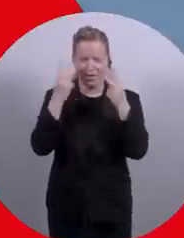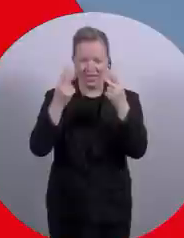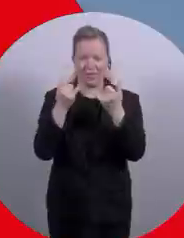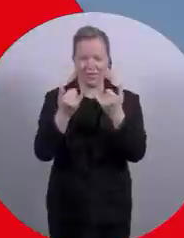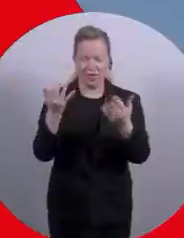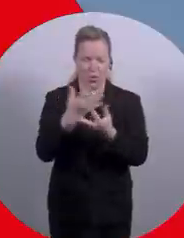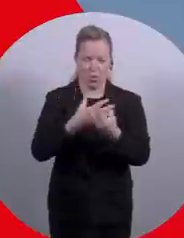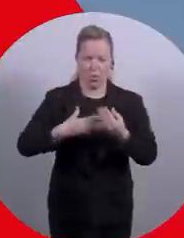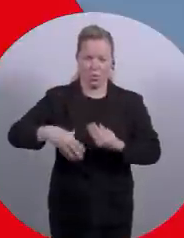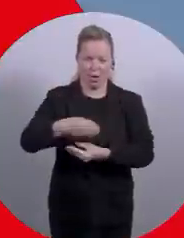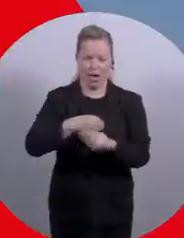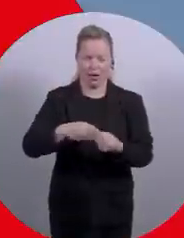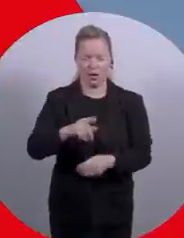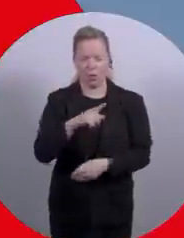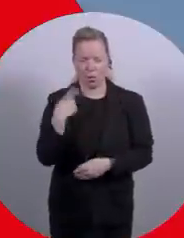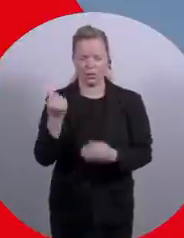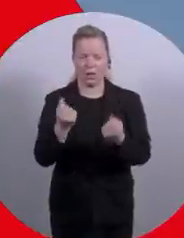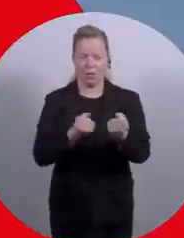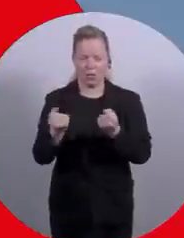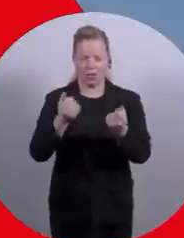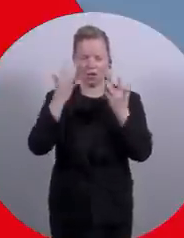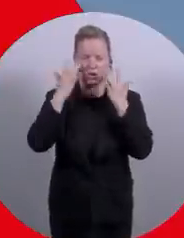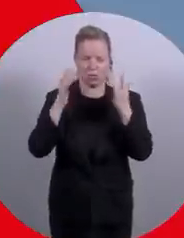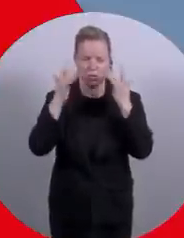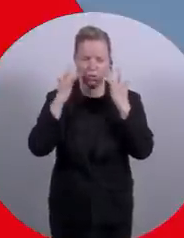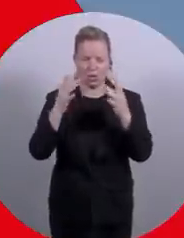unsere politische Kultur